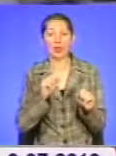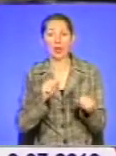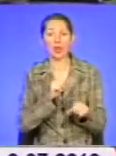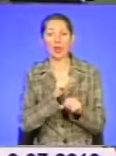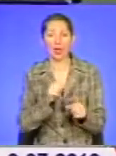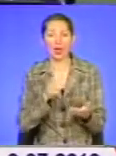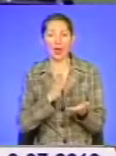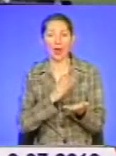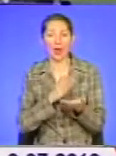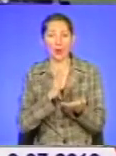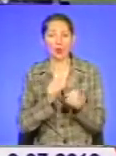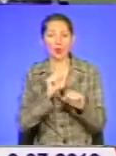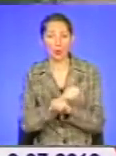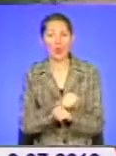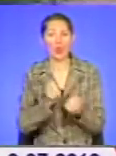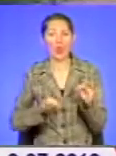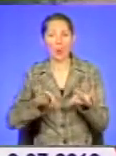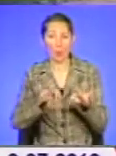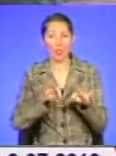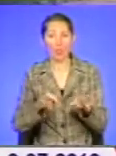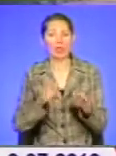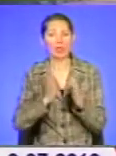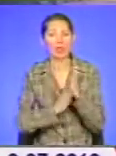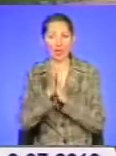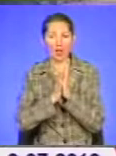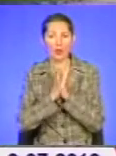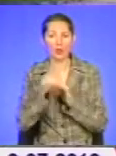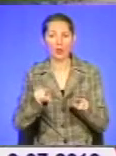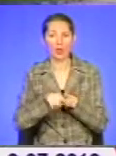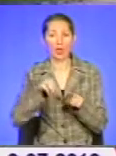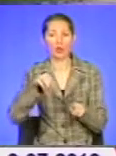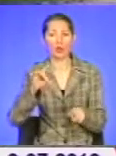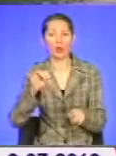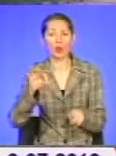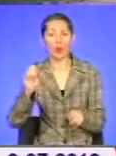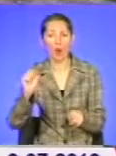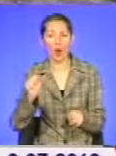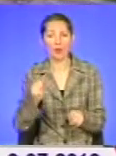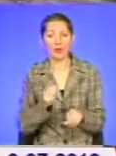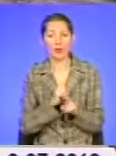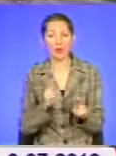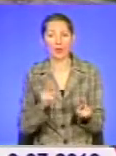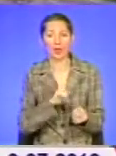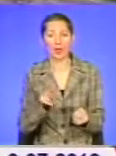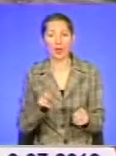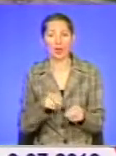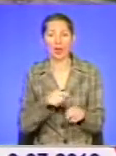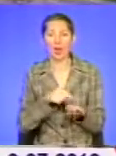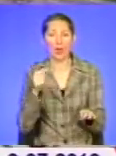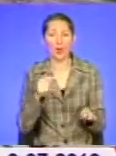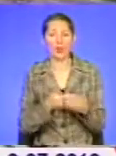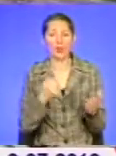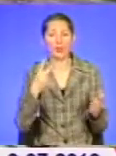траву і тротуар, який для цього не пристосований. Та й нікому нема діла до цього. Від 2010 року